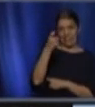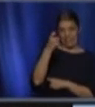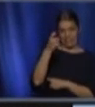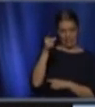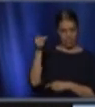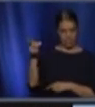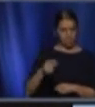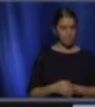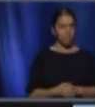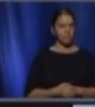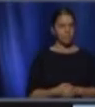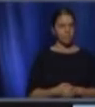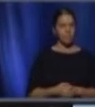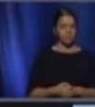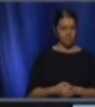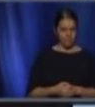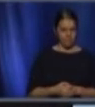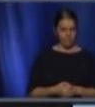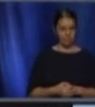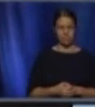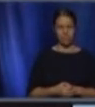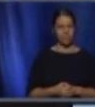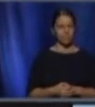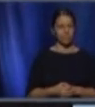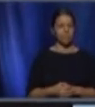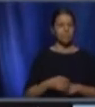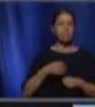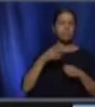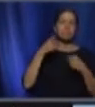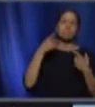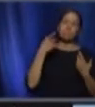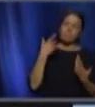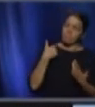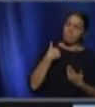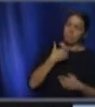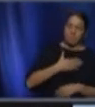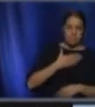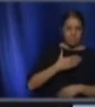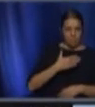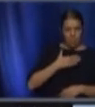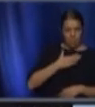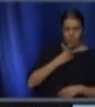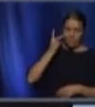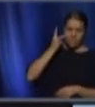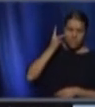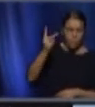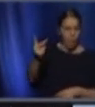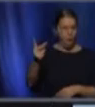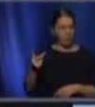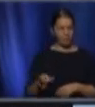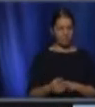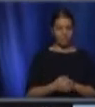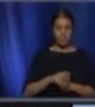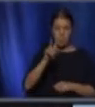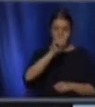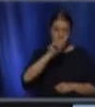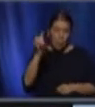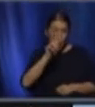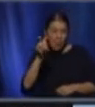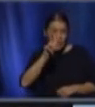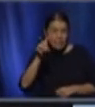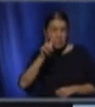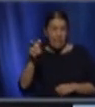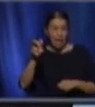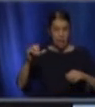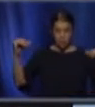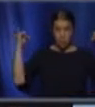de vous retrouver aujourd'hui. On a appris aujourd'hui, un peu plus tôt, que 200 propriétaires de gym vont réouvrir jeudi malgré la mesure